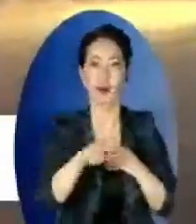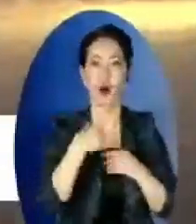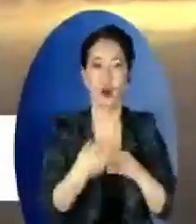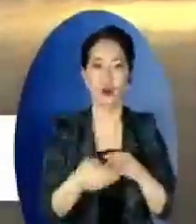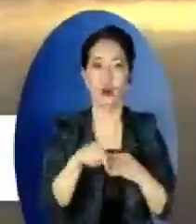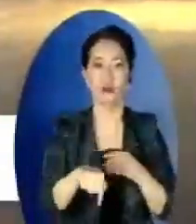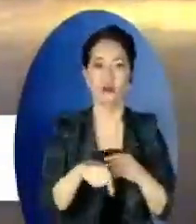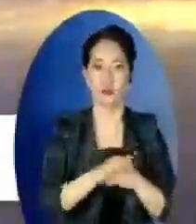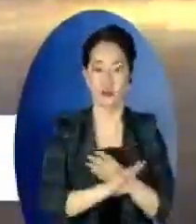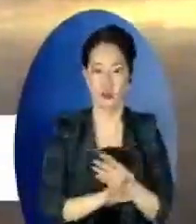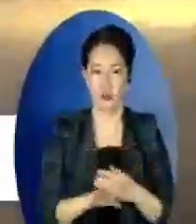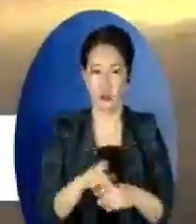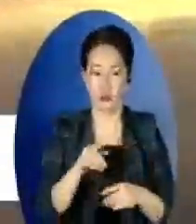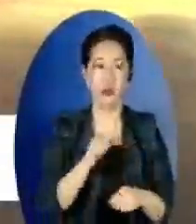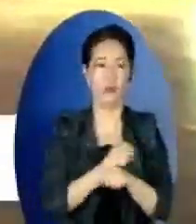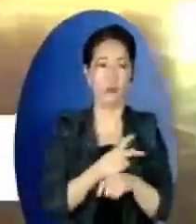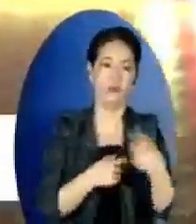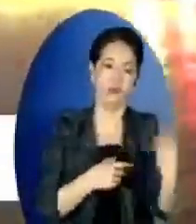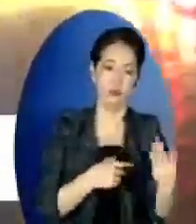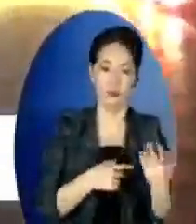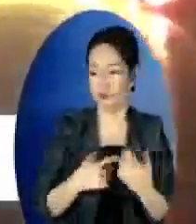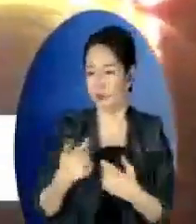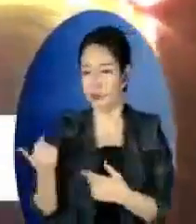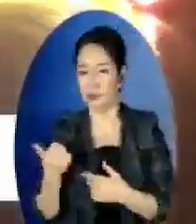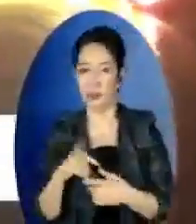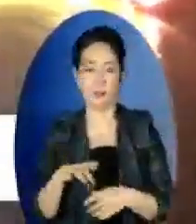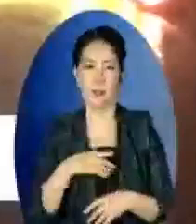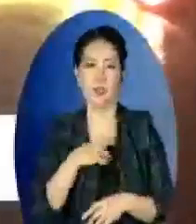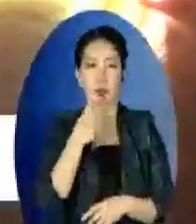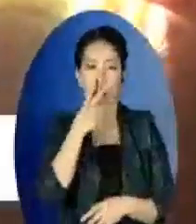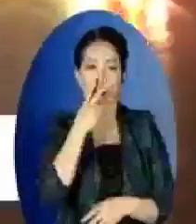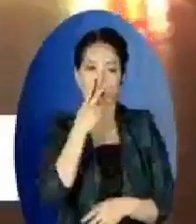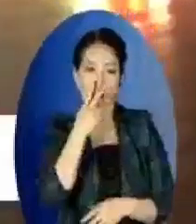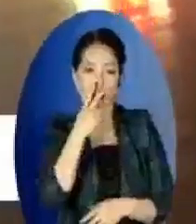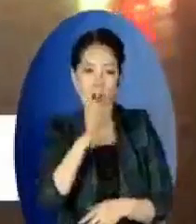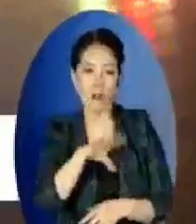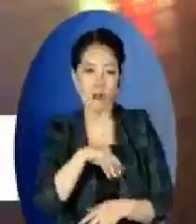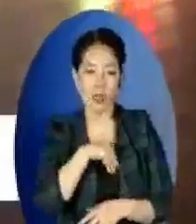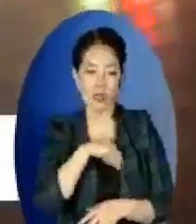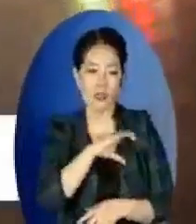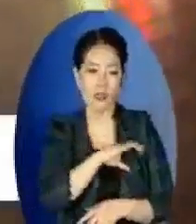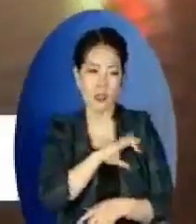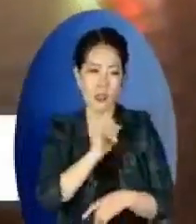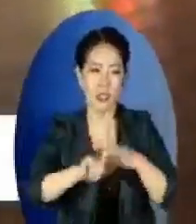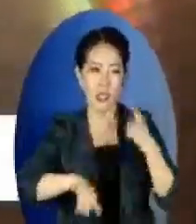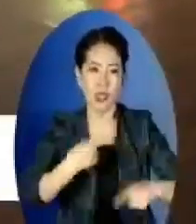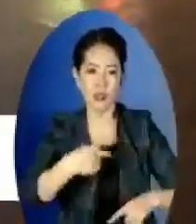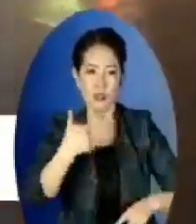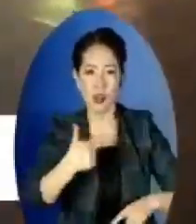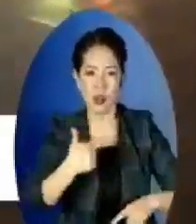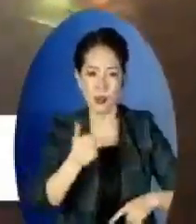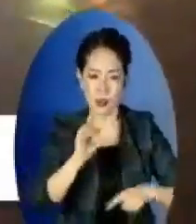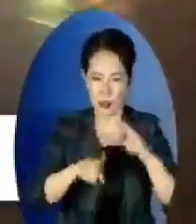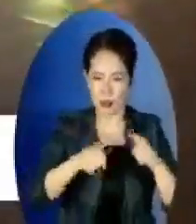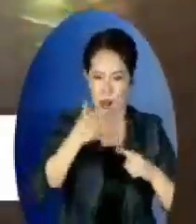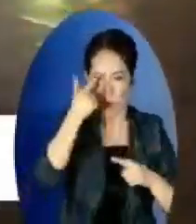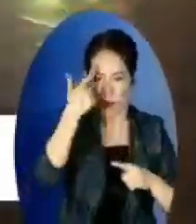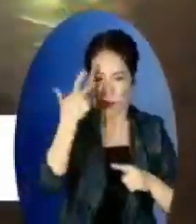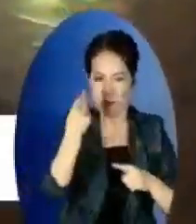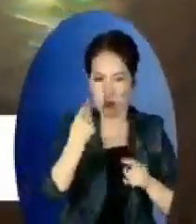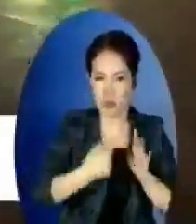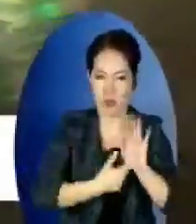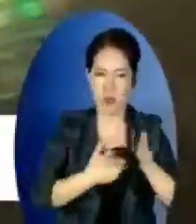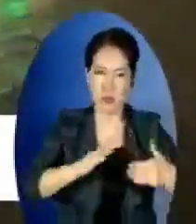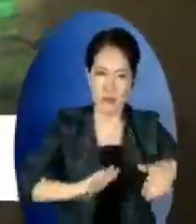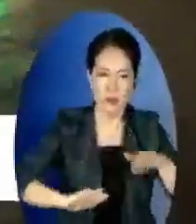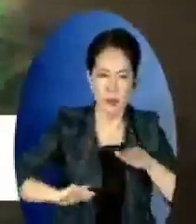өгдөг. Энтэлт ясан бол энтэлт хоорондоо ярилцахгүй яг тэр яг үдсэж агаал яг аль нь илүү сэтгэлд хүрсэн тий аль нь илүү Монгол хөрөлхийн зэрэг би билгийн